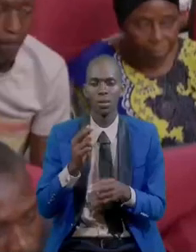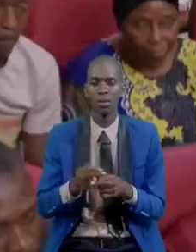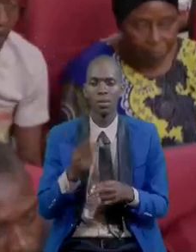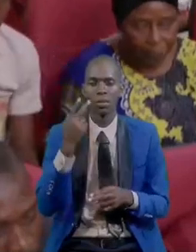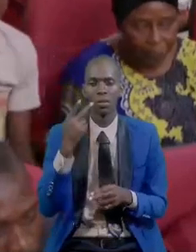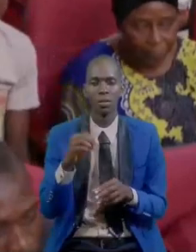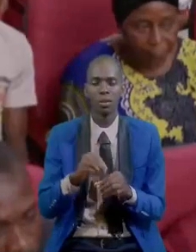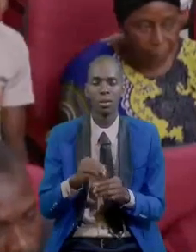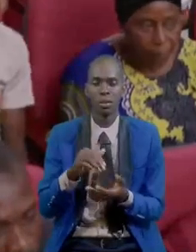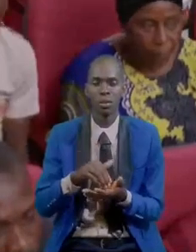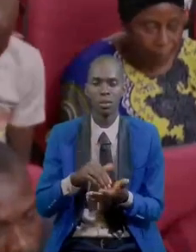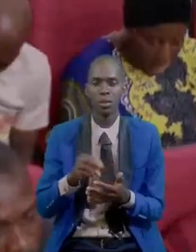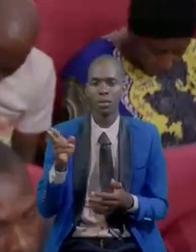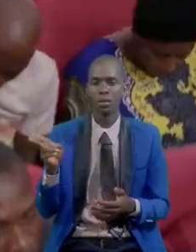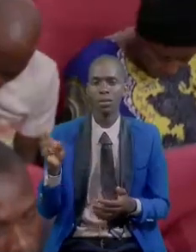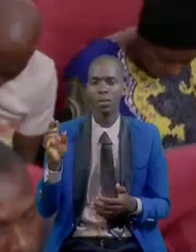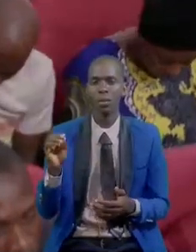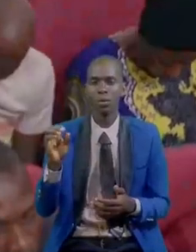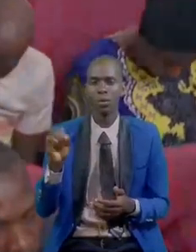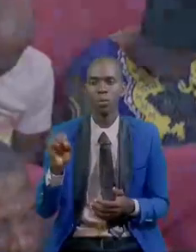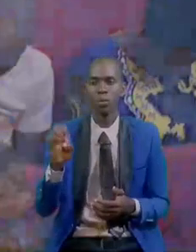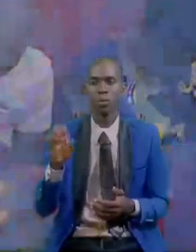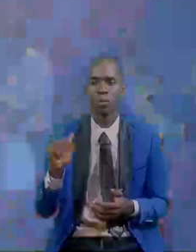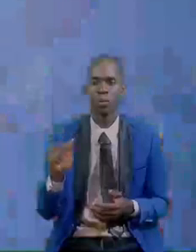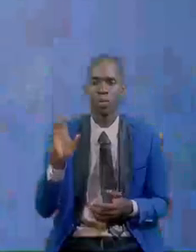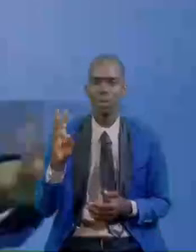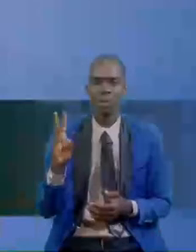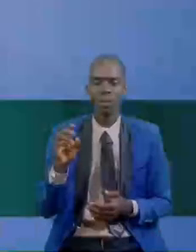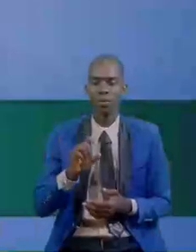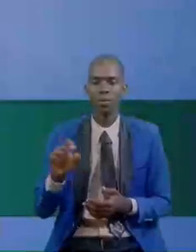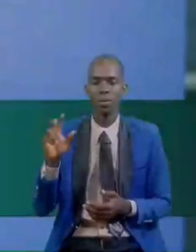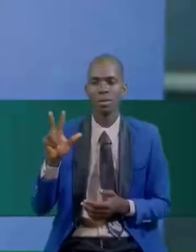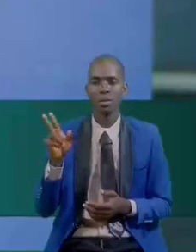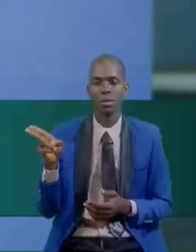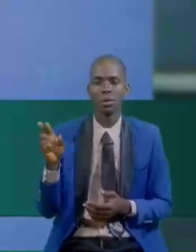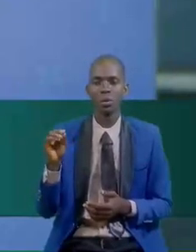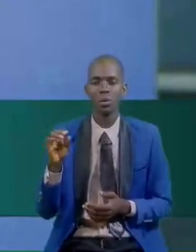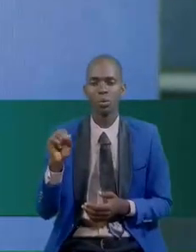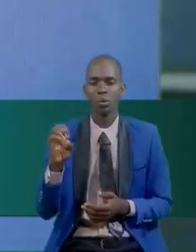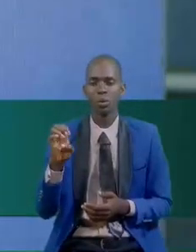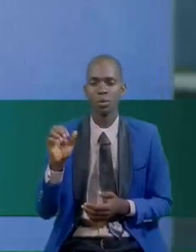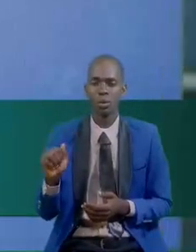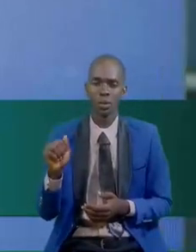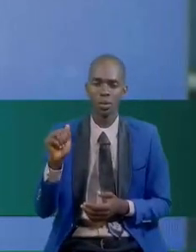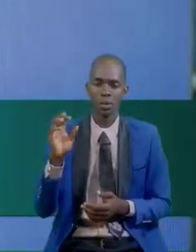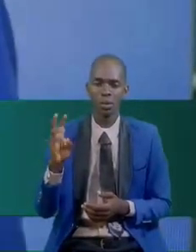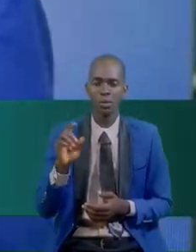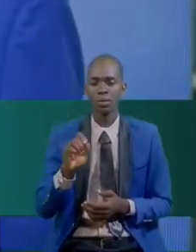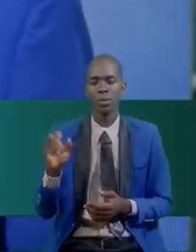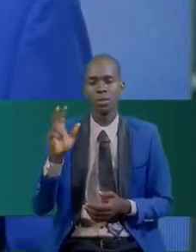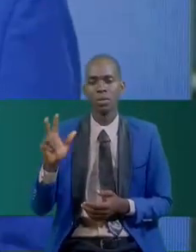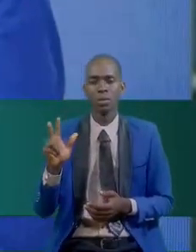Voyons ceci en Osée encore. Osée 6, verset 3. Osée 6, verset 3.